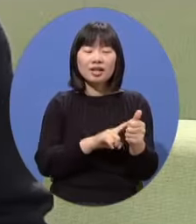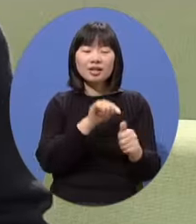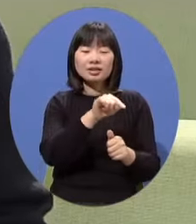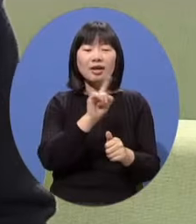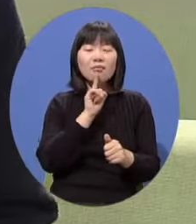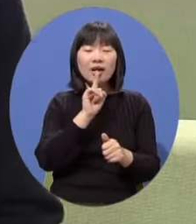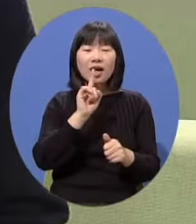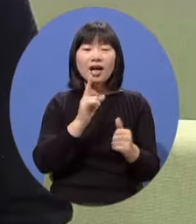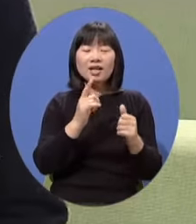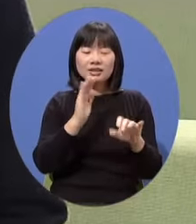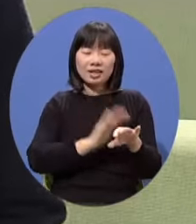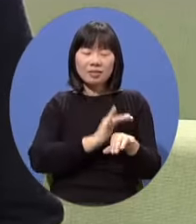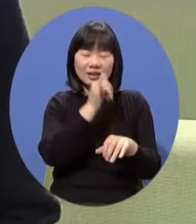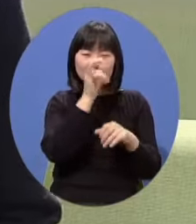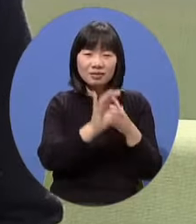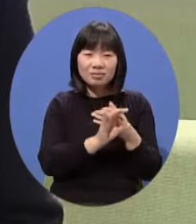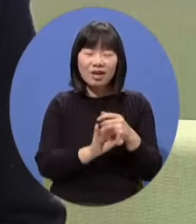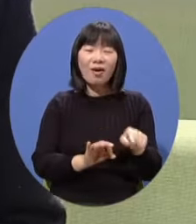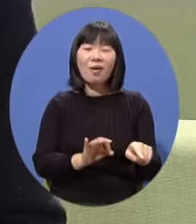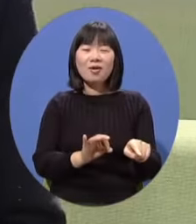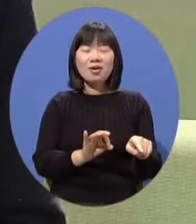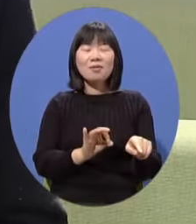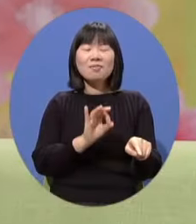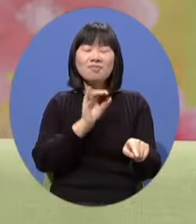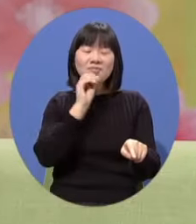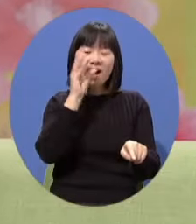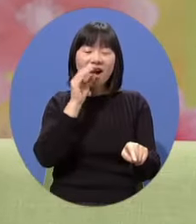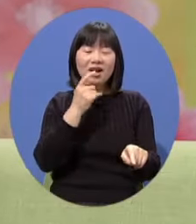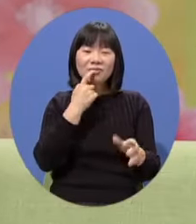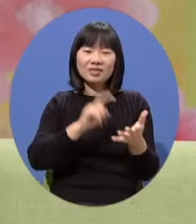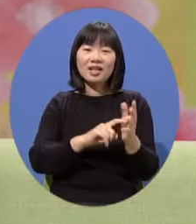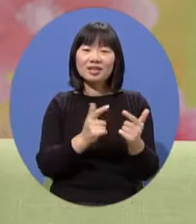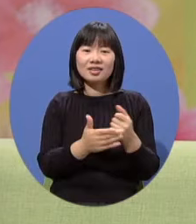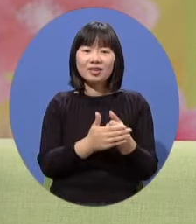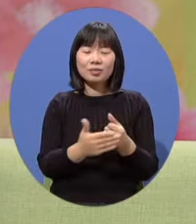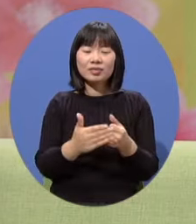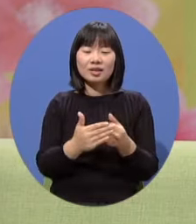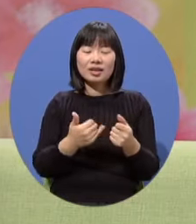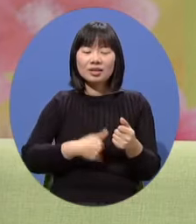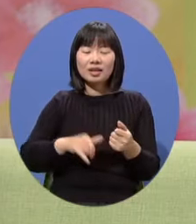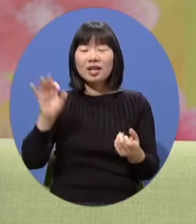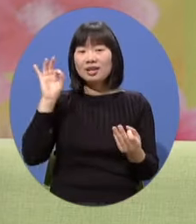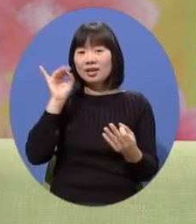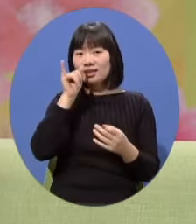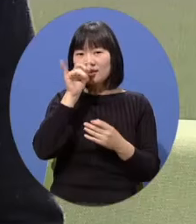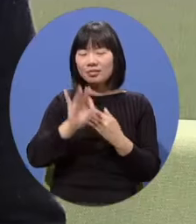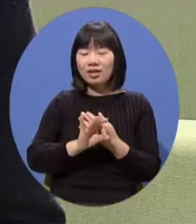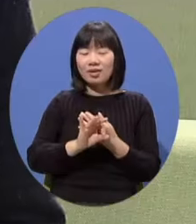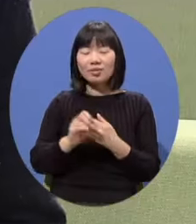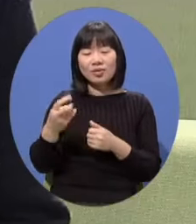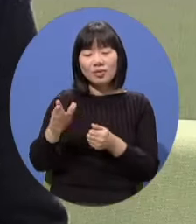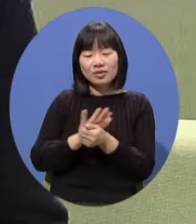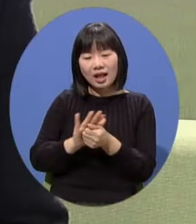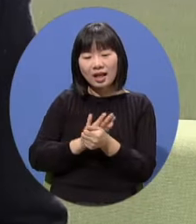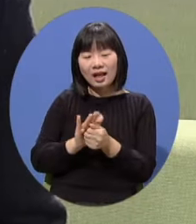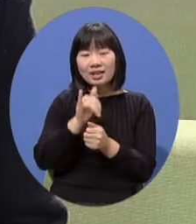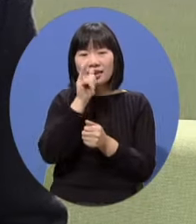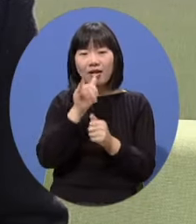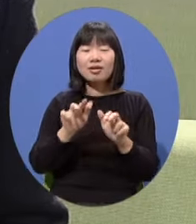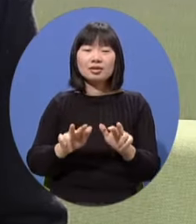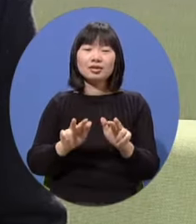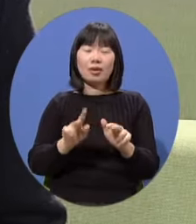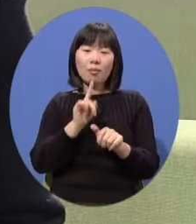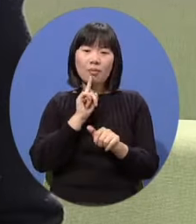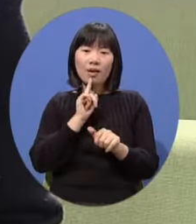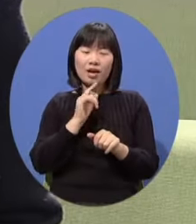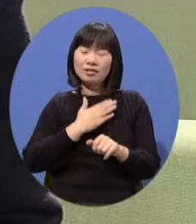많이 잘못을 한 거라면 이때 이게 많이 어려울 거거든요. 그래서 아이가 가만히 있으면 엄마는 또 다독거리면서 지금은